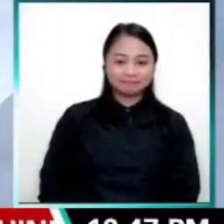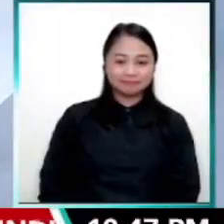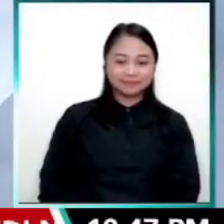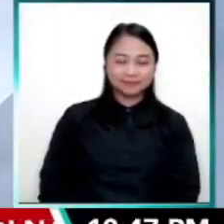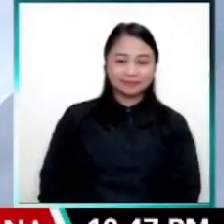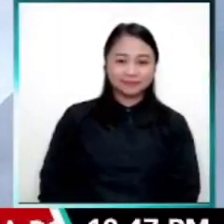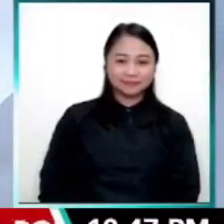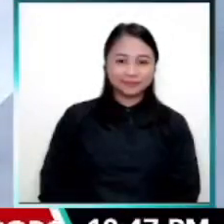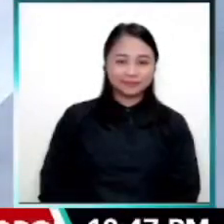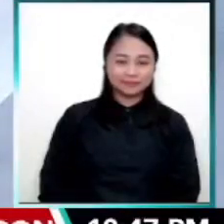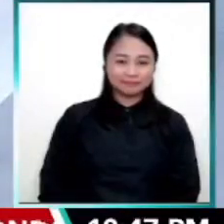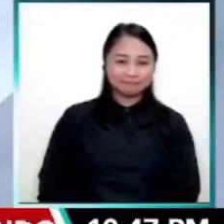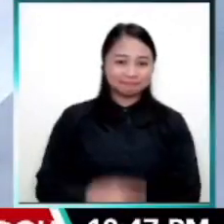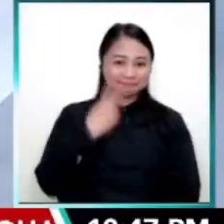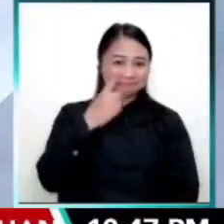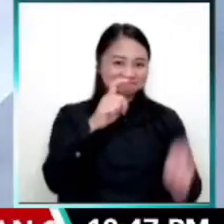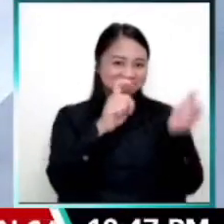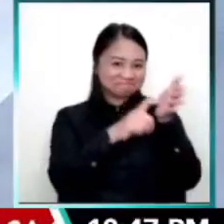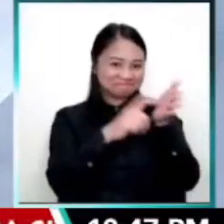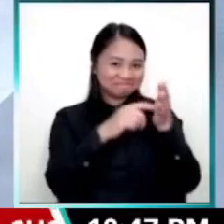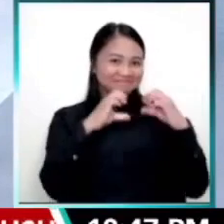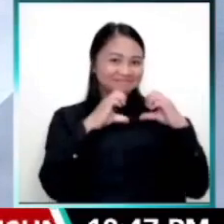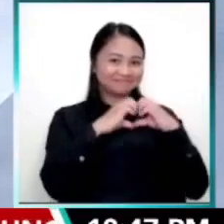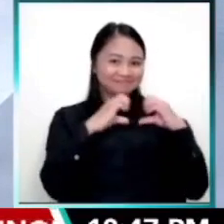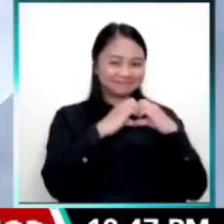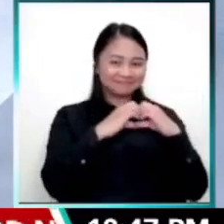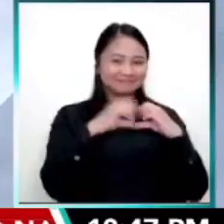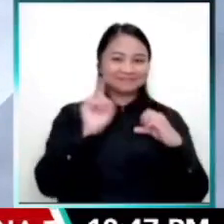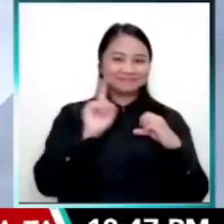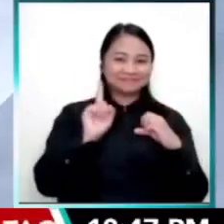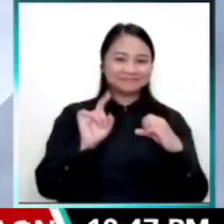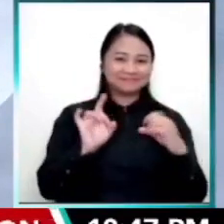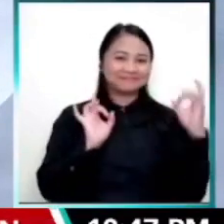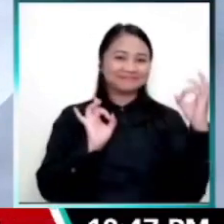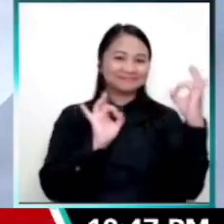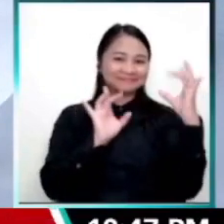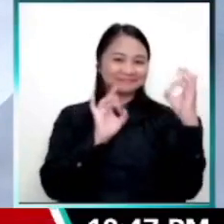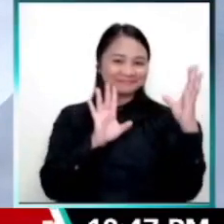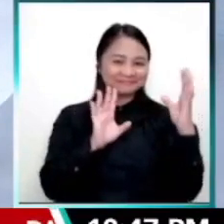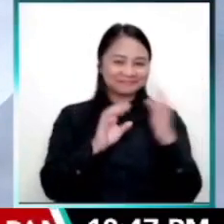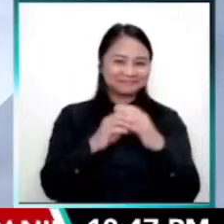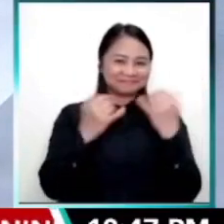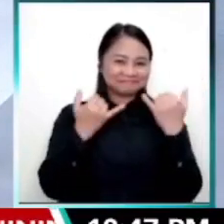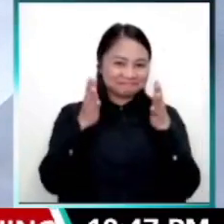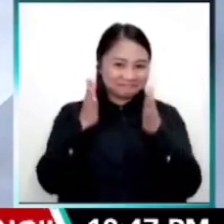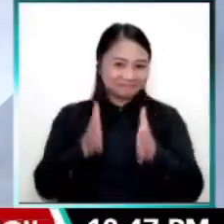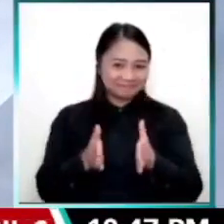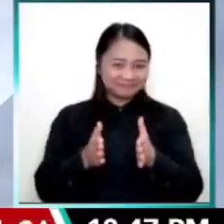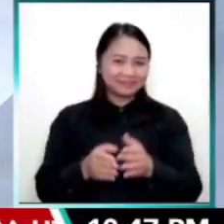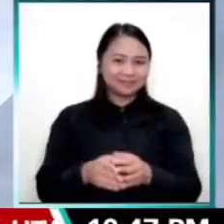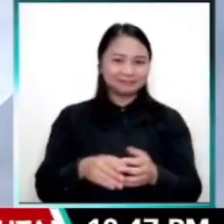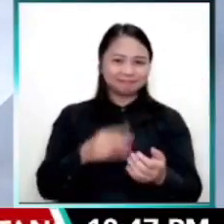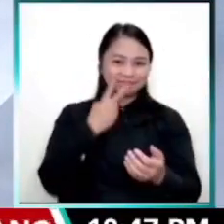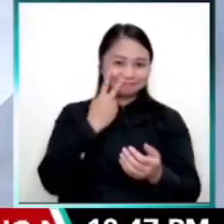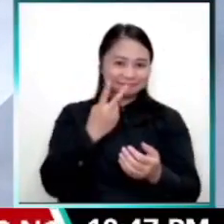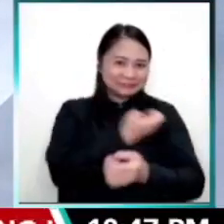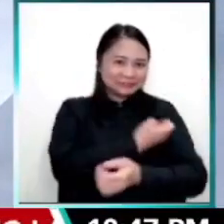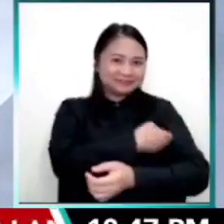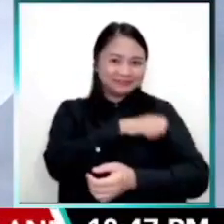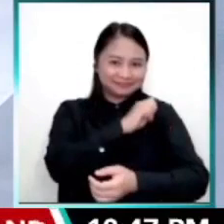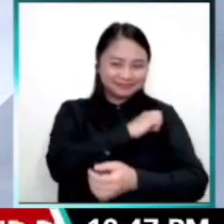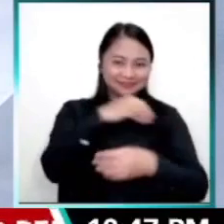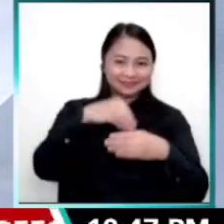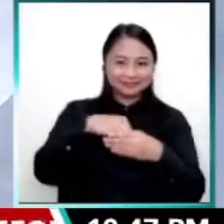Pinasuan ng netizens ang isang volleyball player na todo bigay sa paglalaro sa Nasugbu, Batangas. Nag-uumapaw kasi